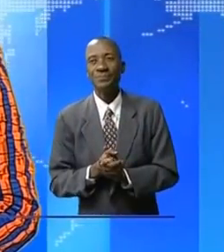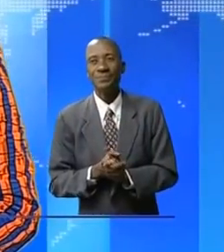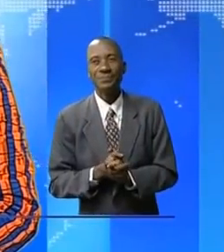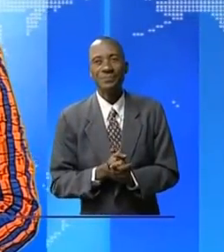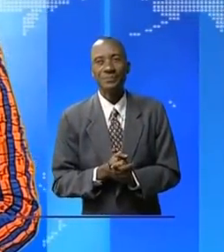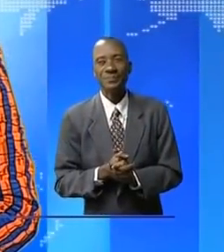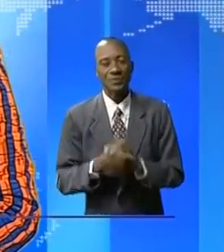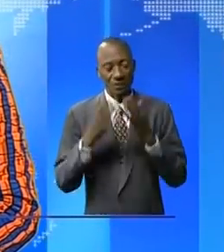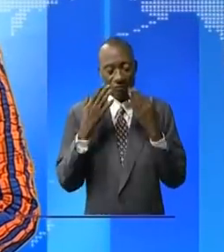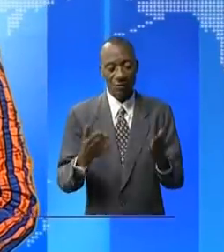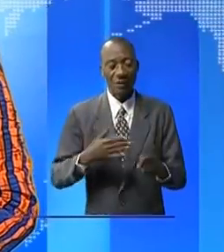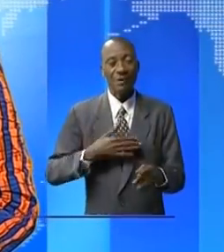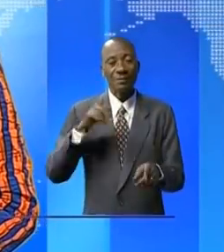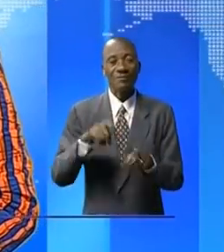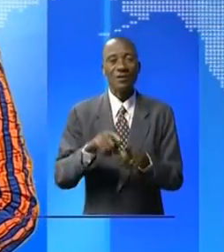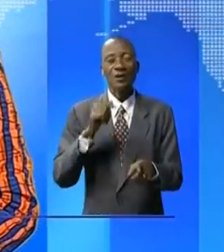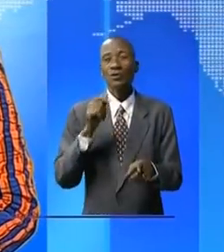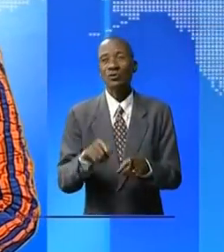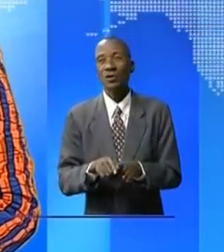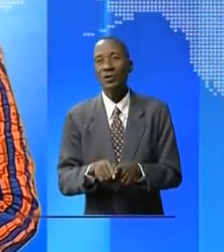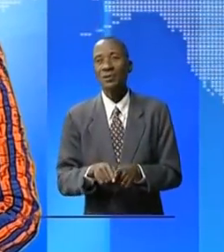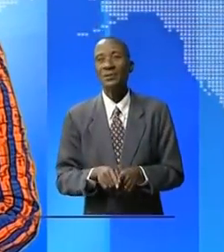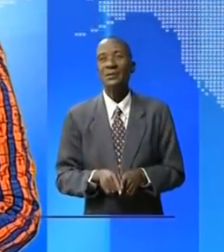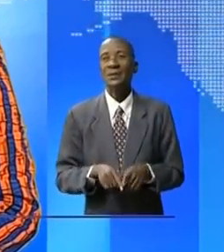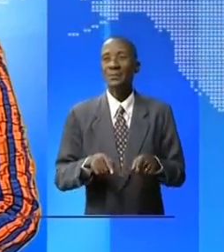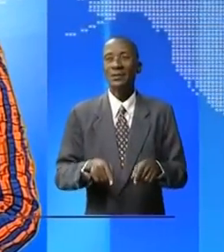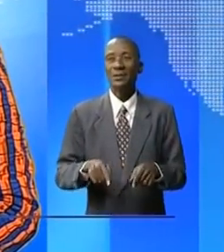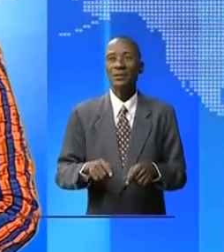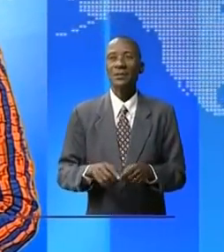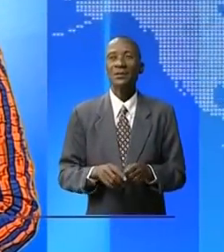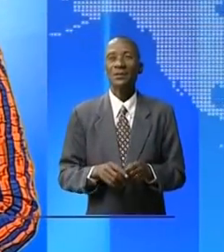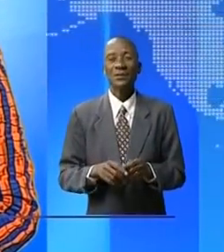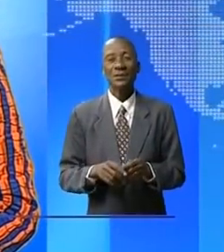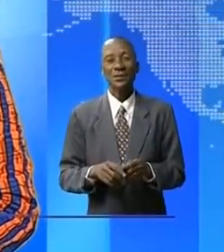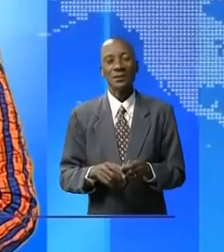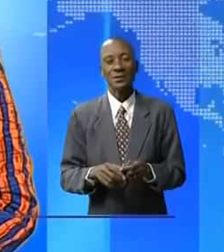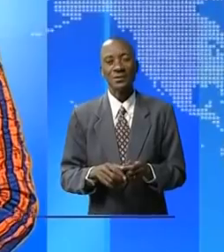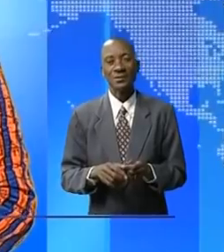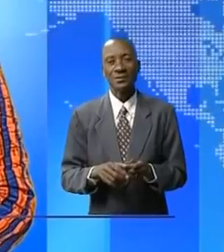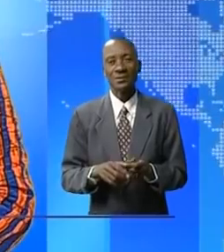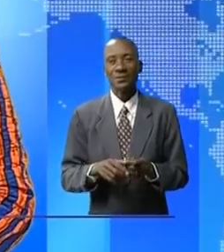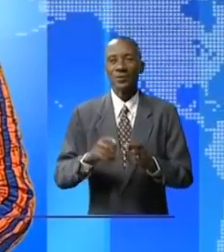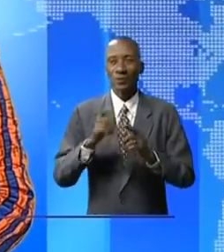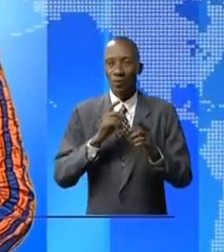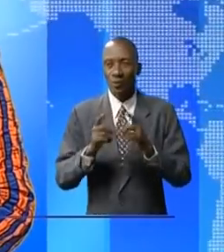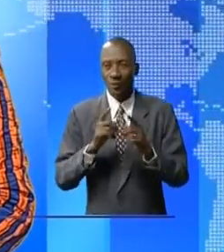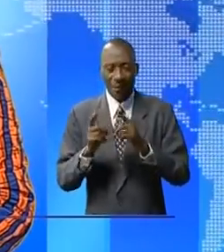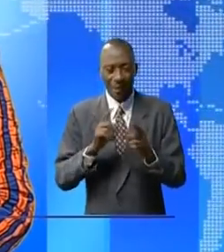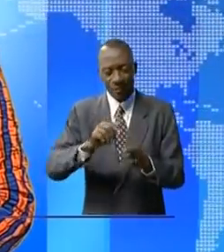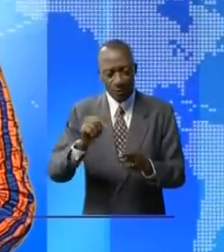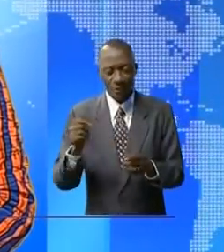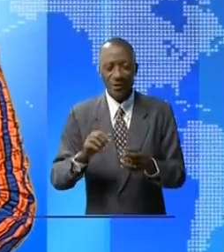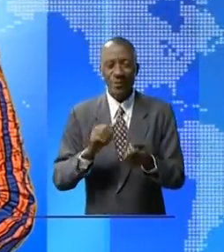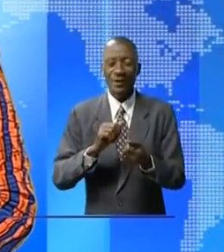Faire la promotion de la médecine des urgences et offrir à la population des soins de santé de qualité, une des priorités